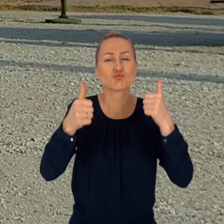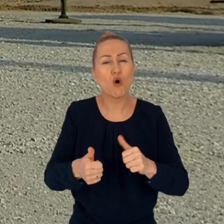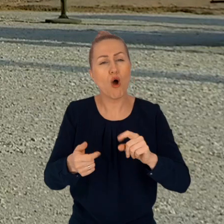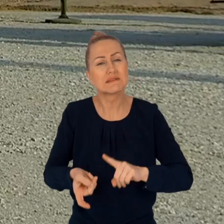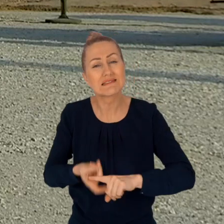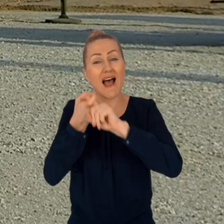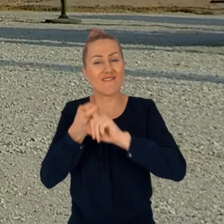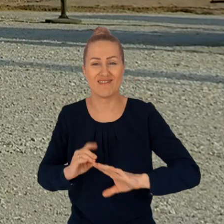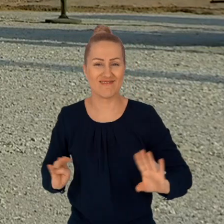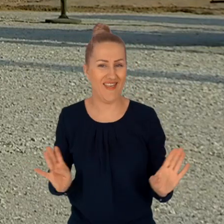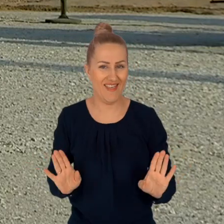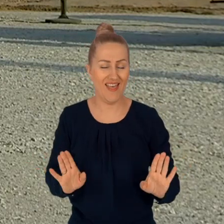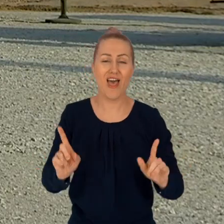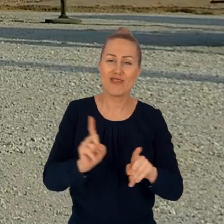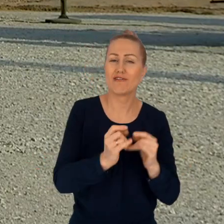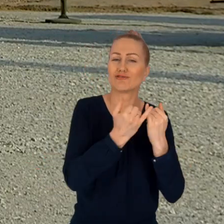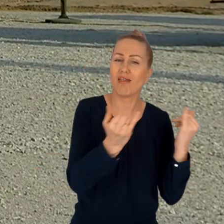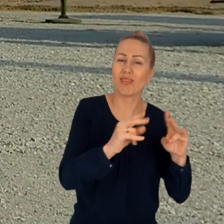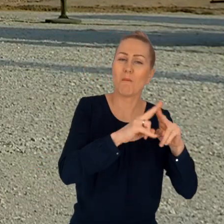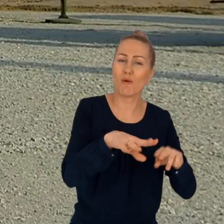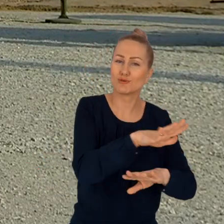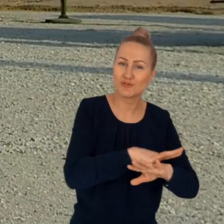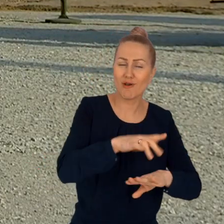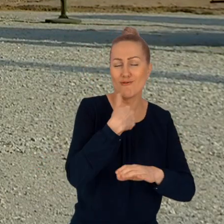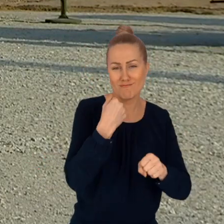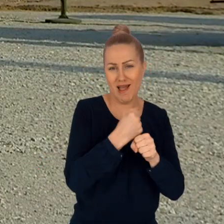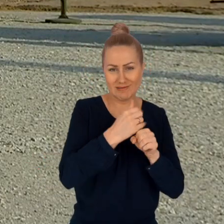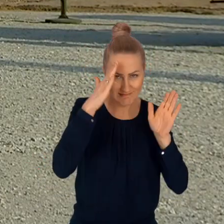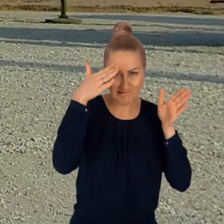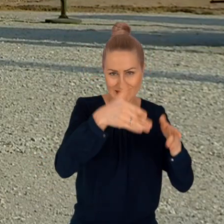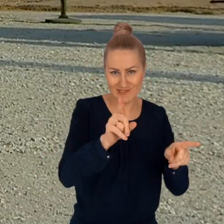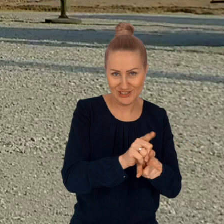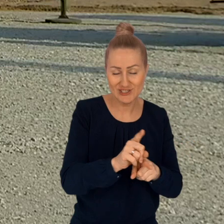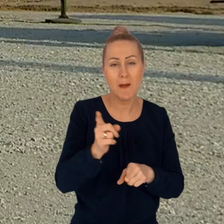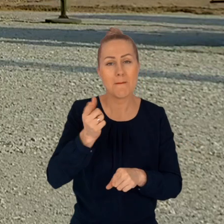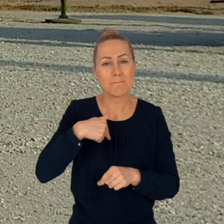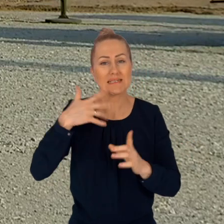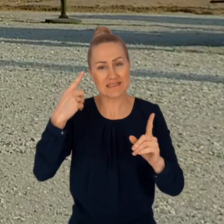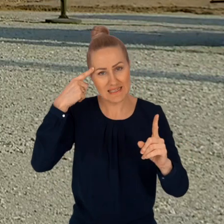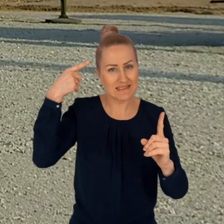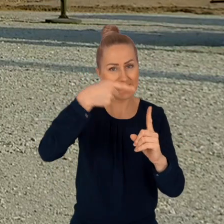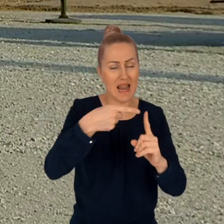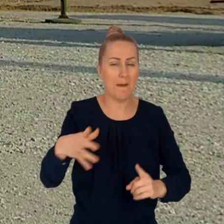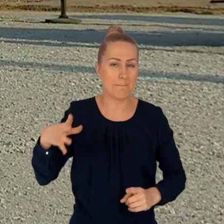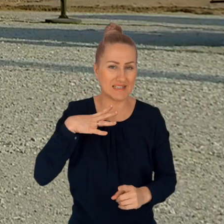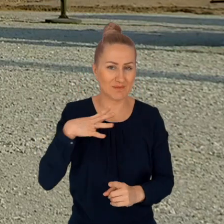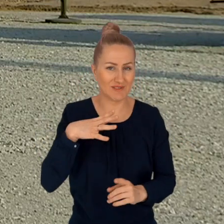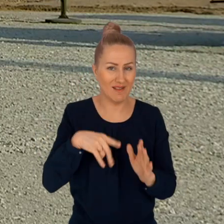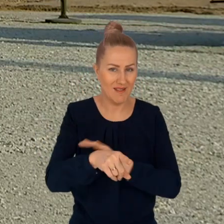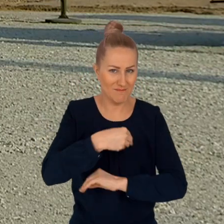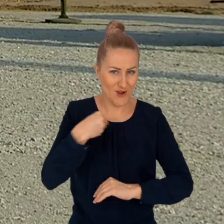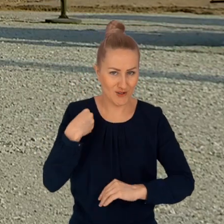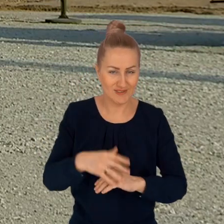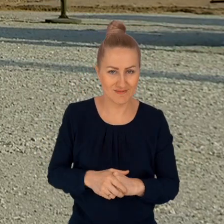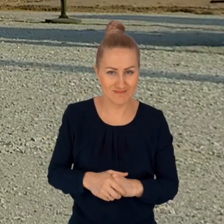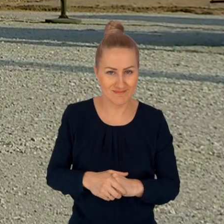innych dziedzinach także intensywnie pracujemy. Naszym celem jest bezpieczeństwo Polski.